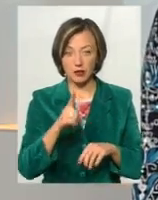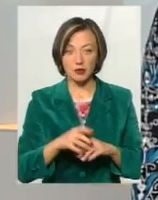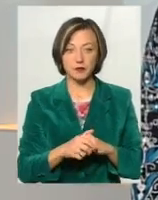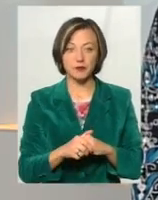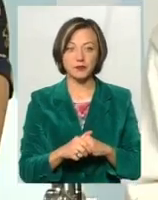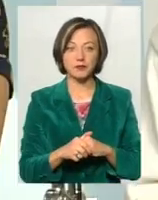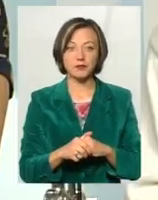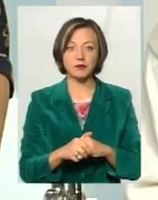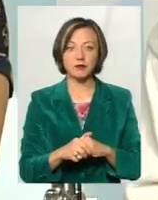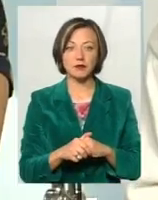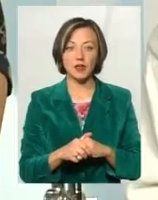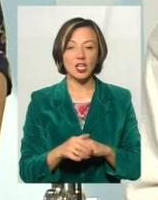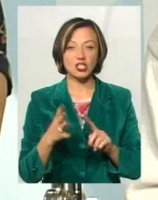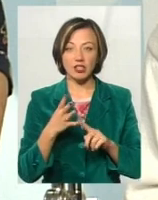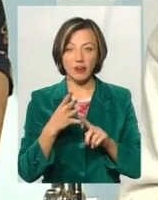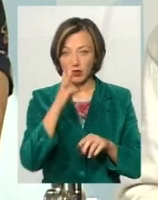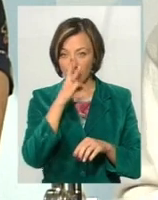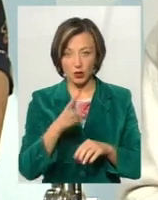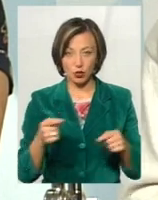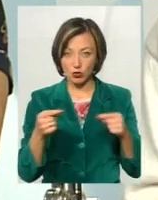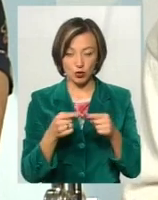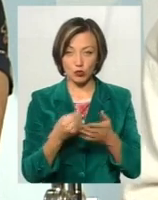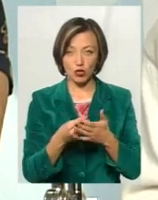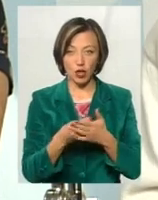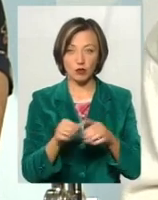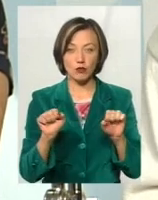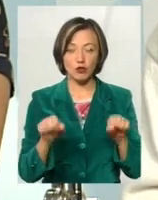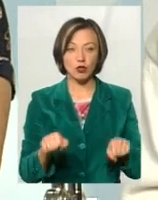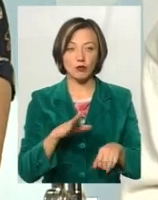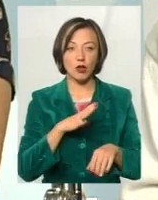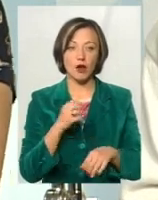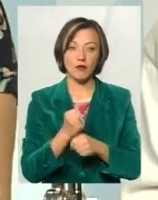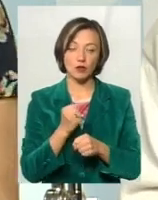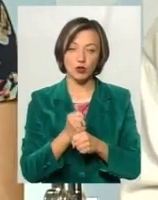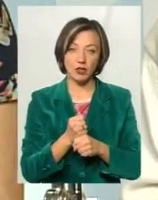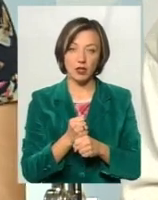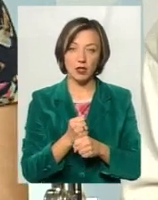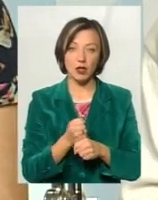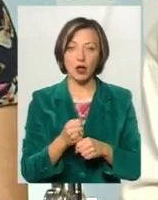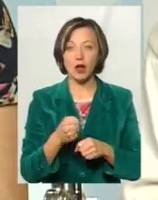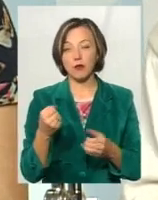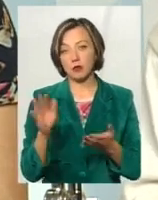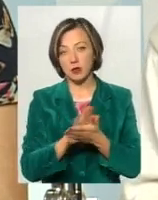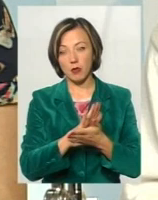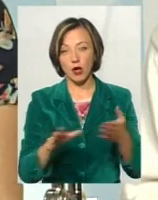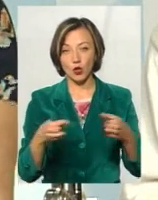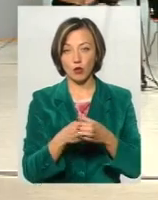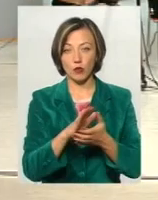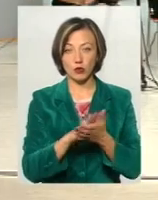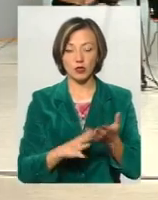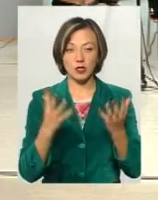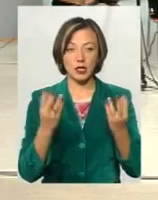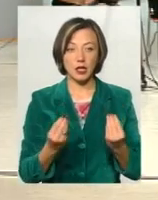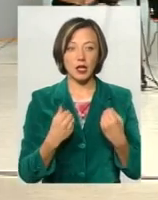не передбачаєте на четвертий квартал уточнити бюджет, щоб можна було функціонували бюджетні групи продовженого дня. Я думаю, що я